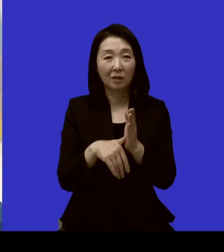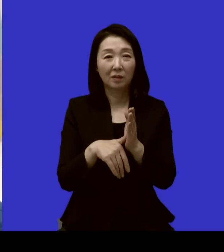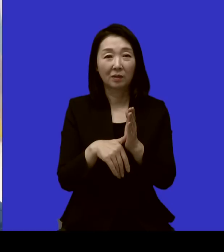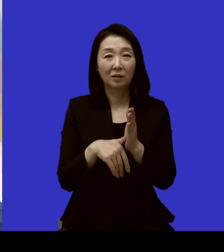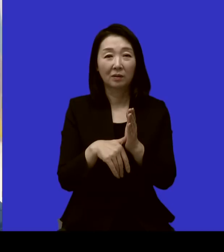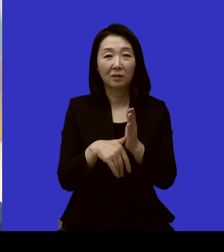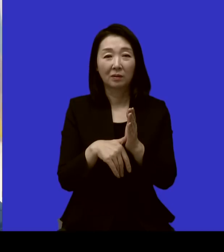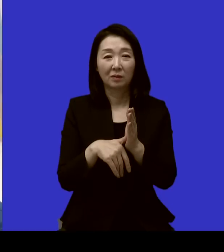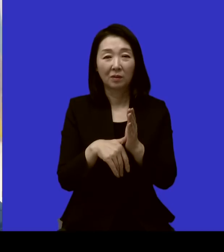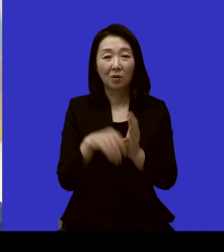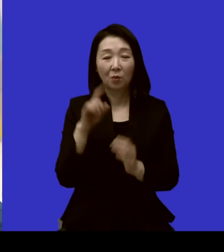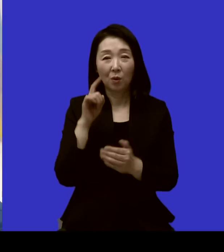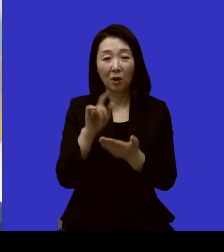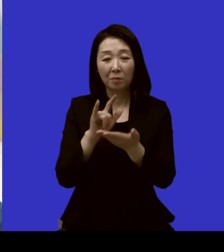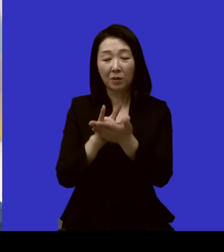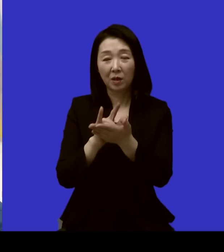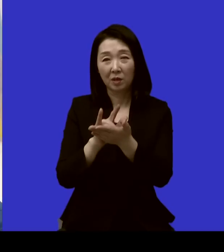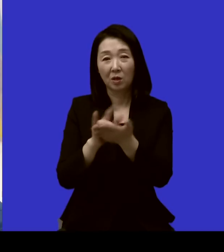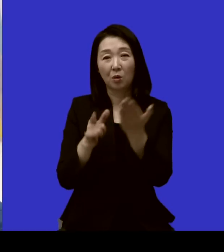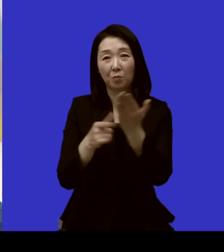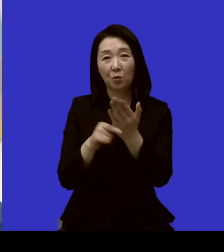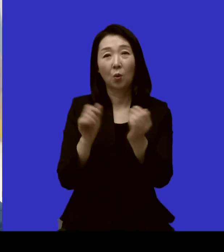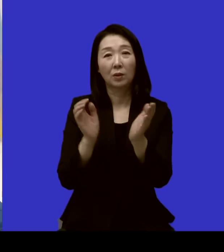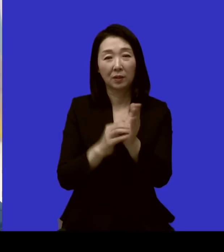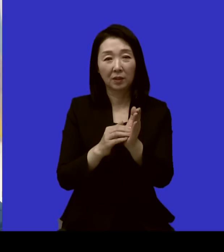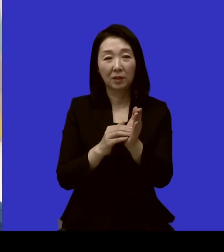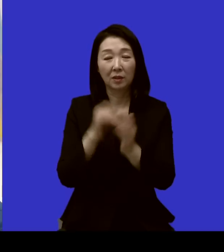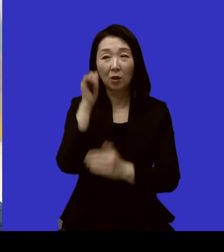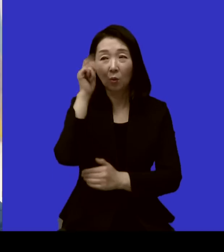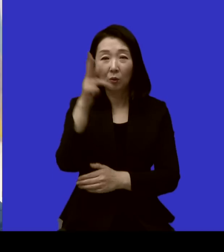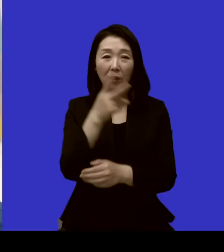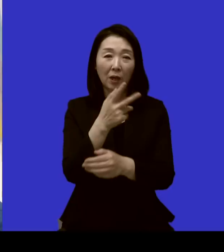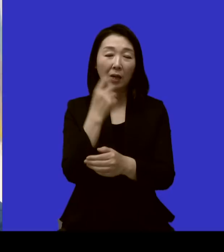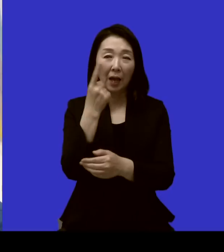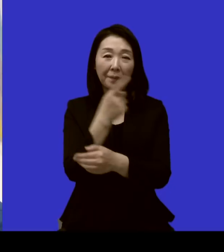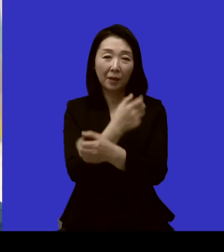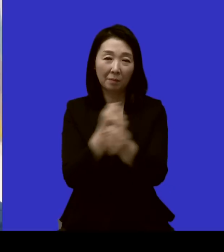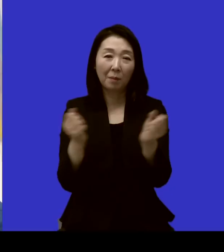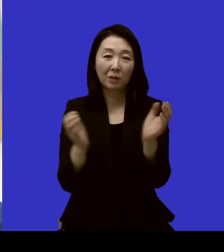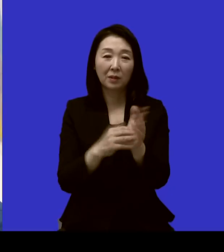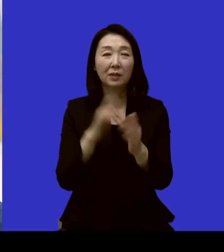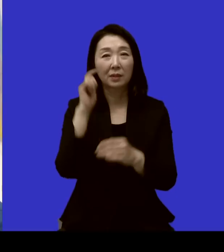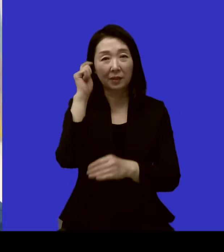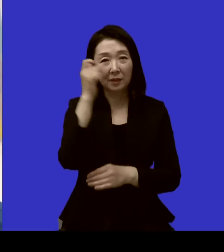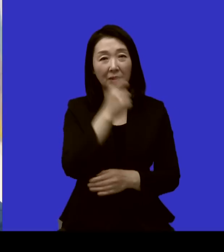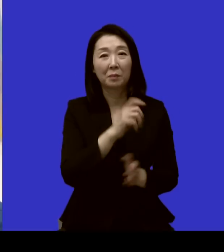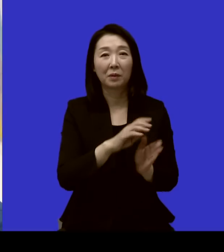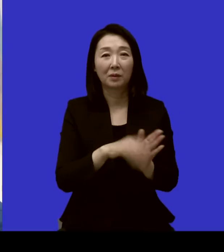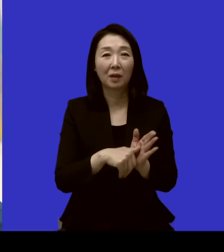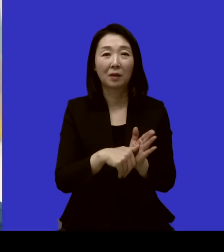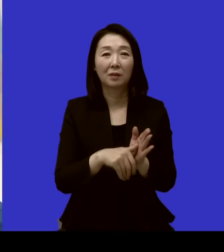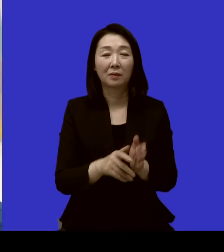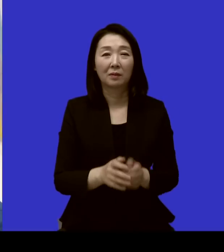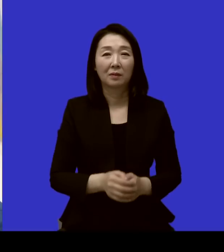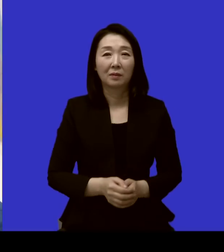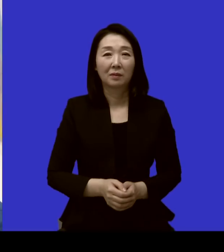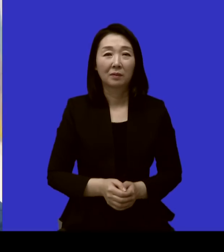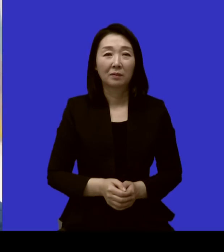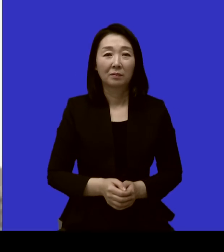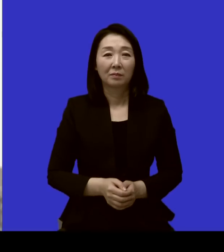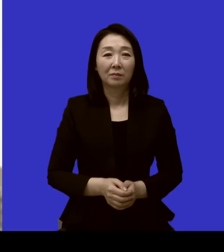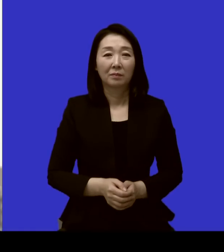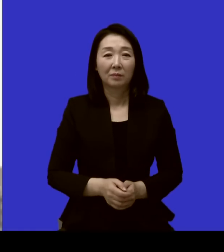이제 그 이미 비행기 표는 끝났고 예. 유스 호스텔도 이제 한 달이 마무리가 예. 되던 그 새벽이었는데 네. 그 새벽의